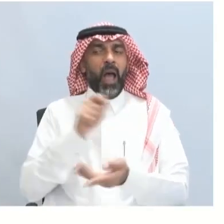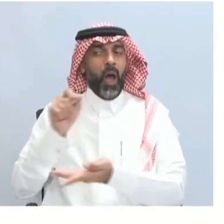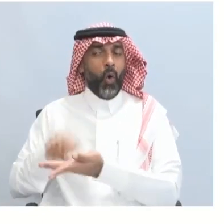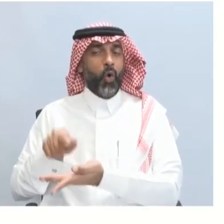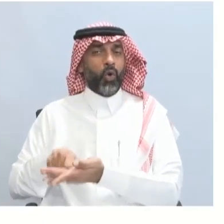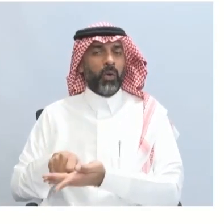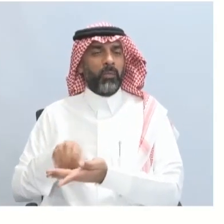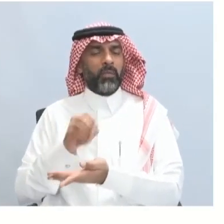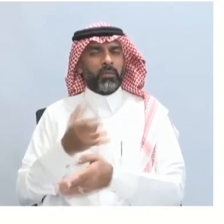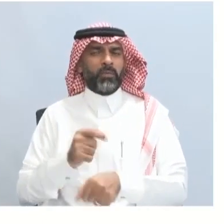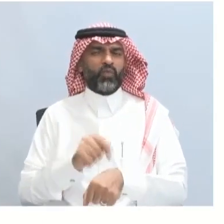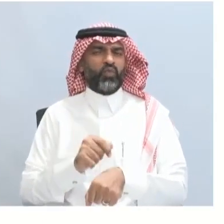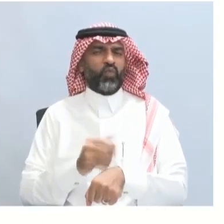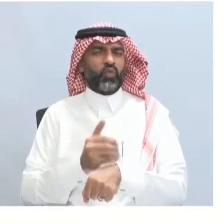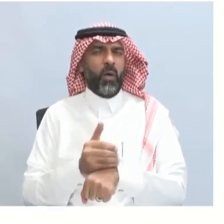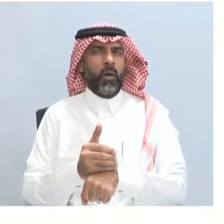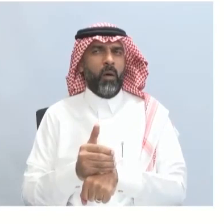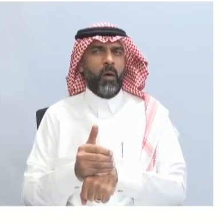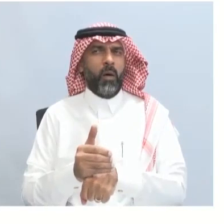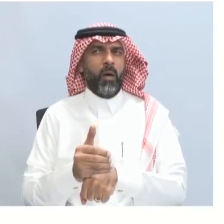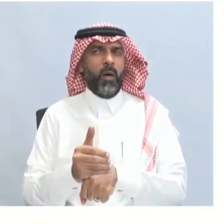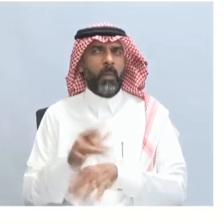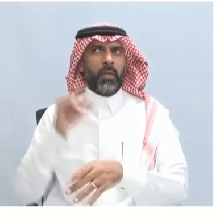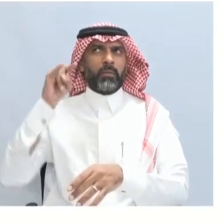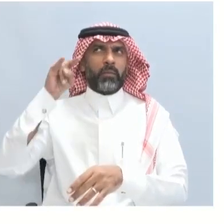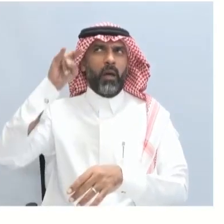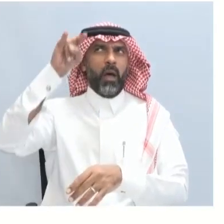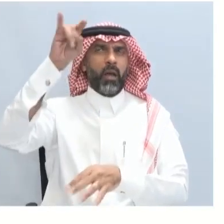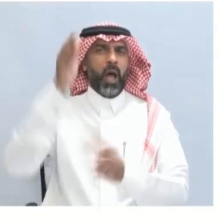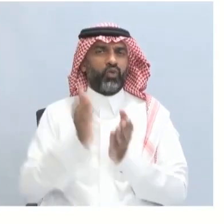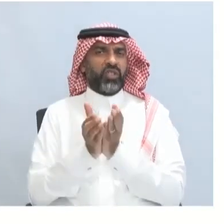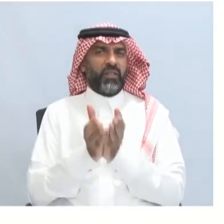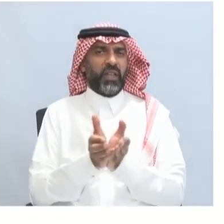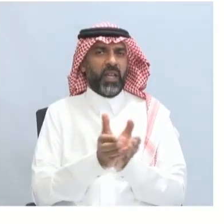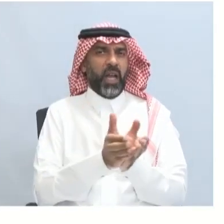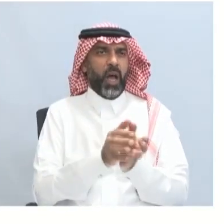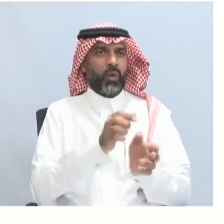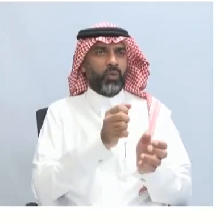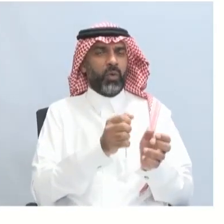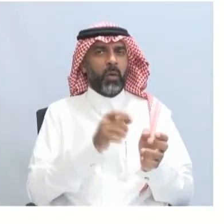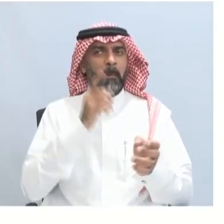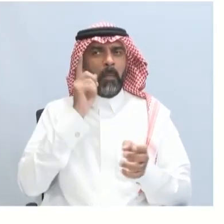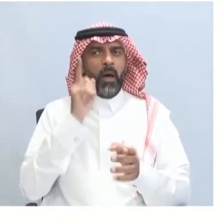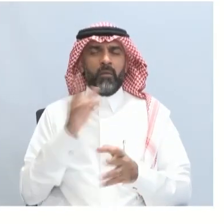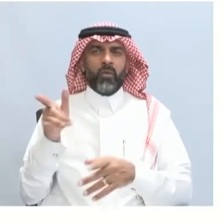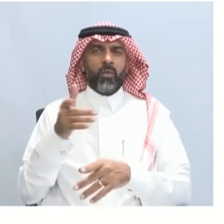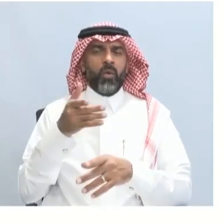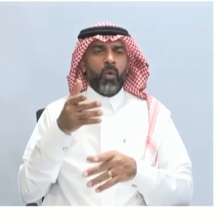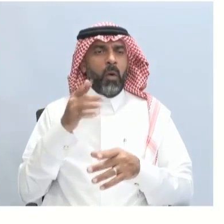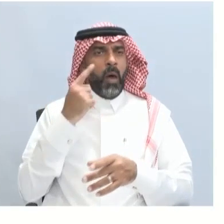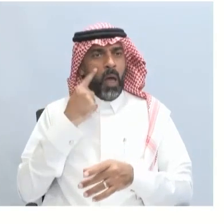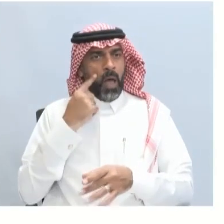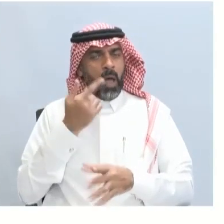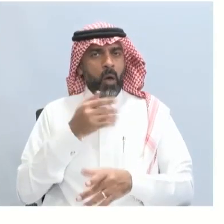على موته كمن فقد في حادث تحطم طائره او غرق سفينه وفي هذه الاحوال يبيح القانون اعتباره